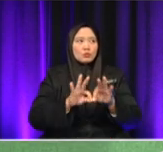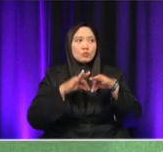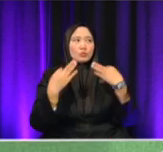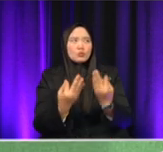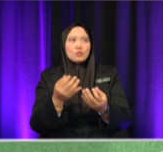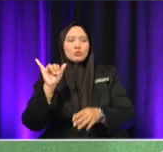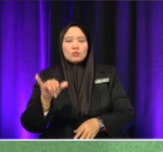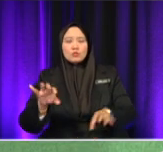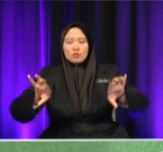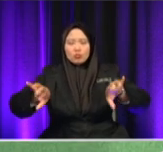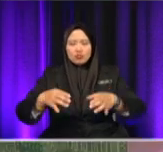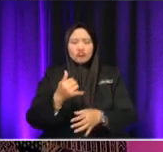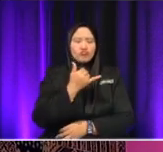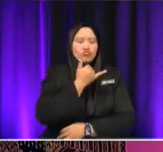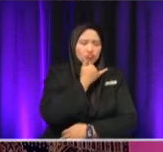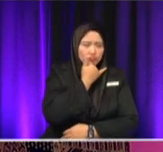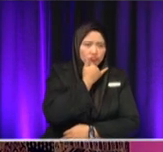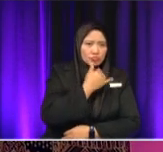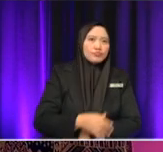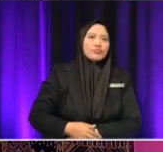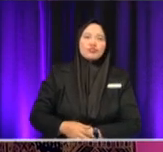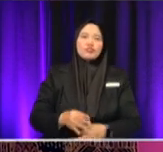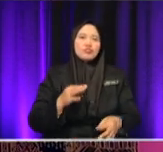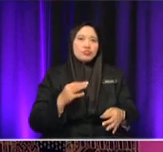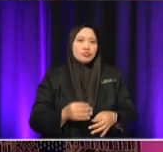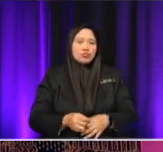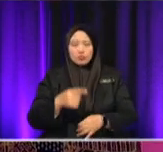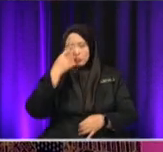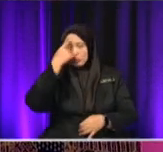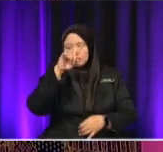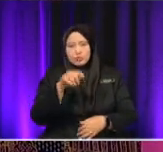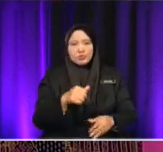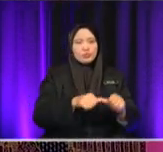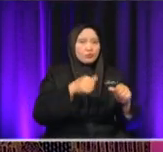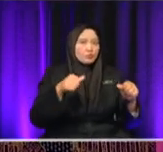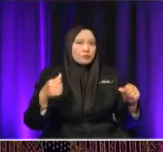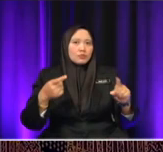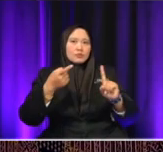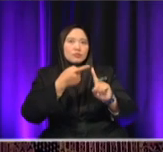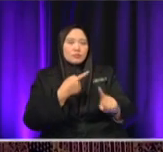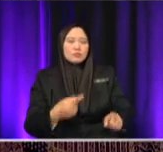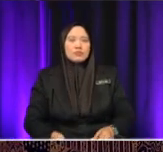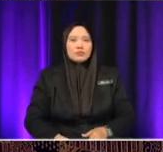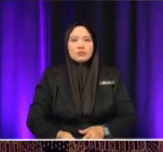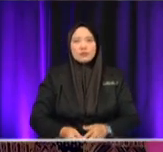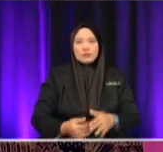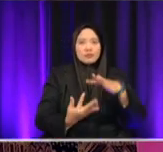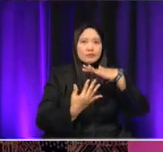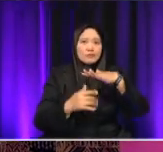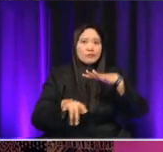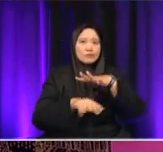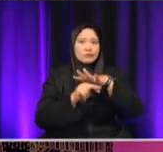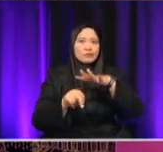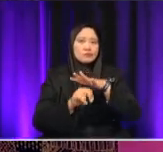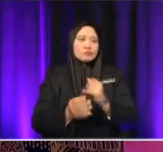tadi ya kita peluk pelihara ahli keluarga kita diri kita ini daripada azab api neraka Oke dalam aspek Ai ini ada anak-anak